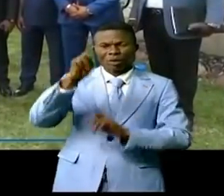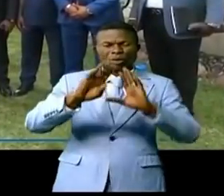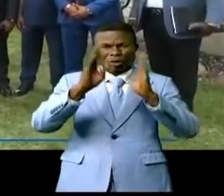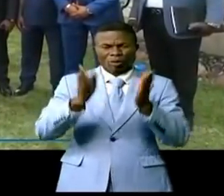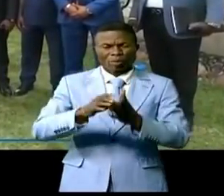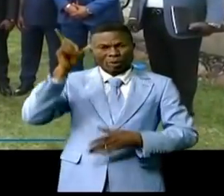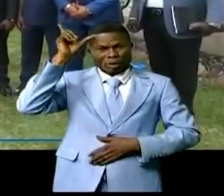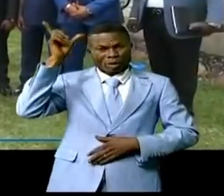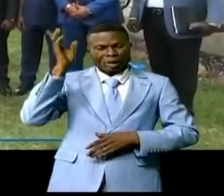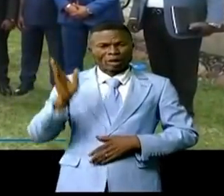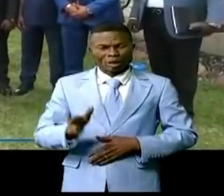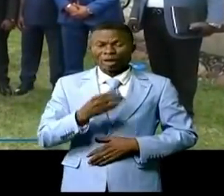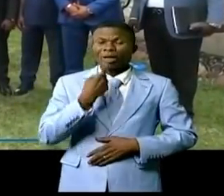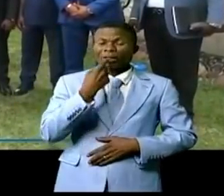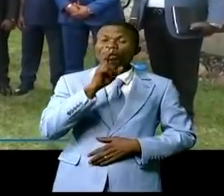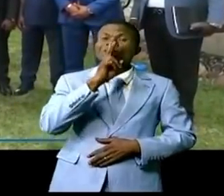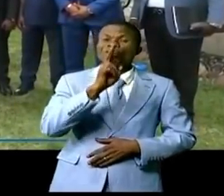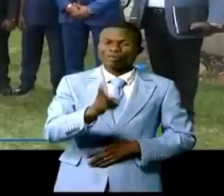est quand même sincère.